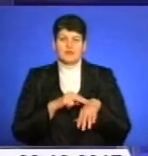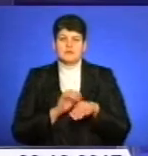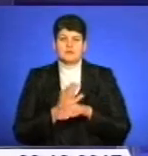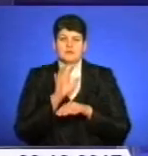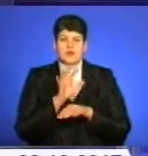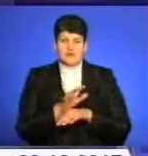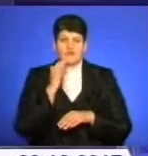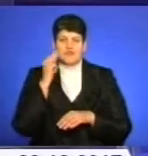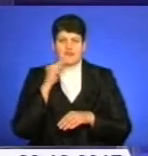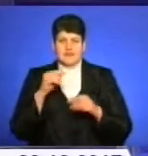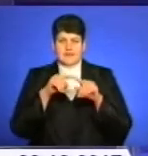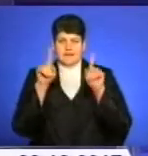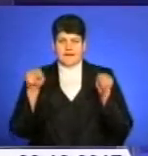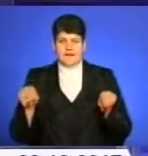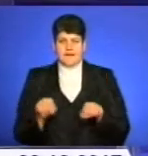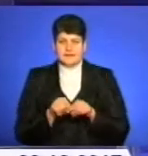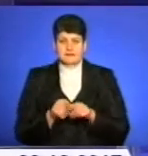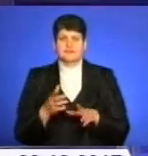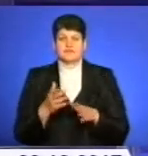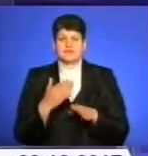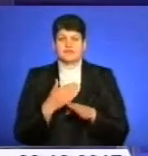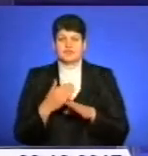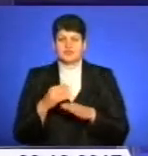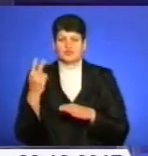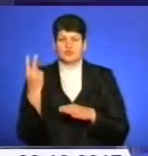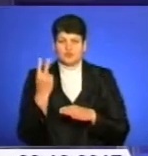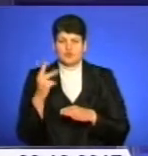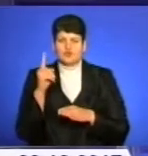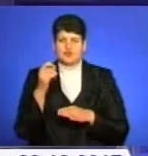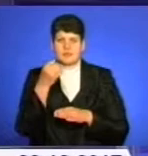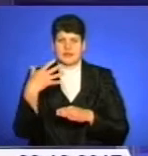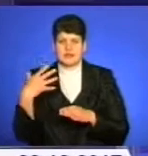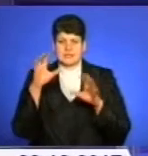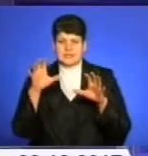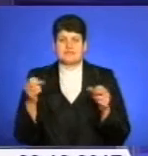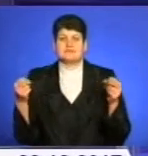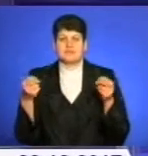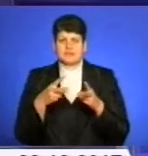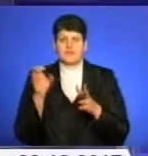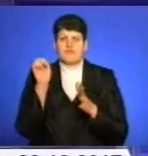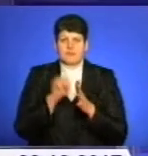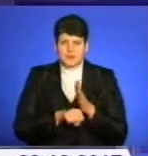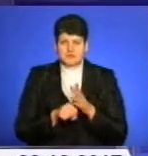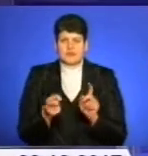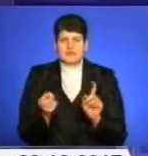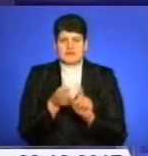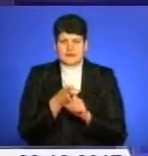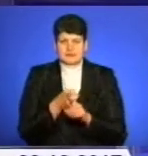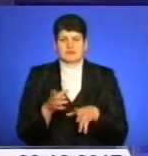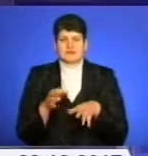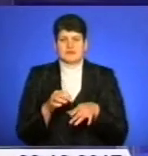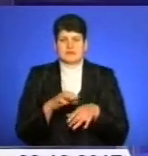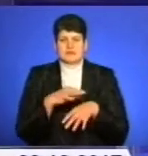акт за частиною 2 статті 115 Кримінального кодексу України «Умисне вбивство, поєднане із насильницьким задоволенням